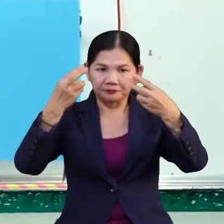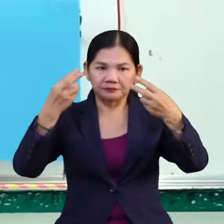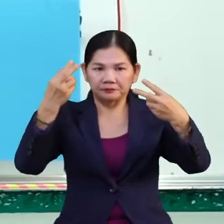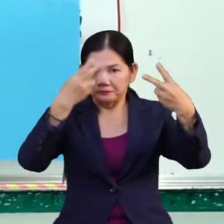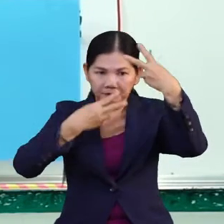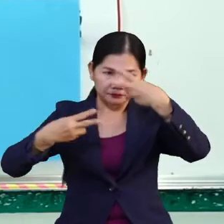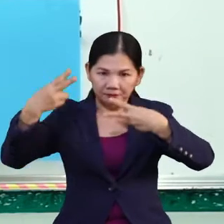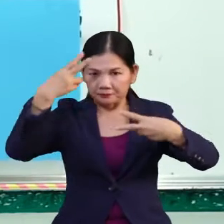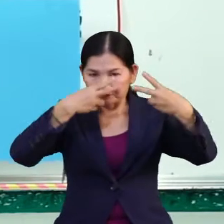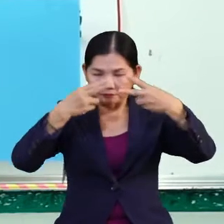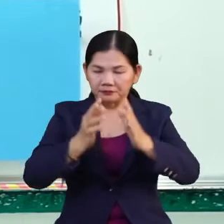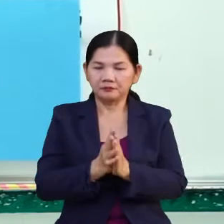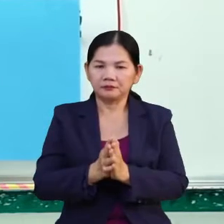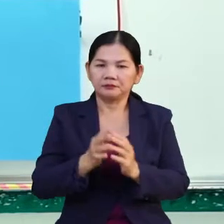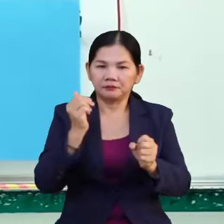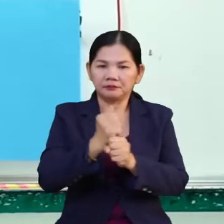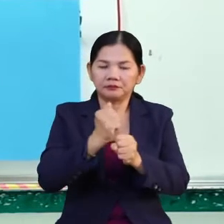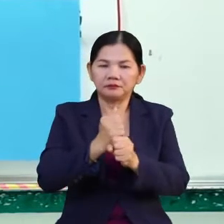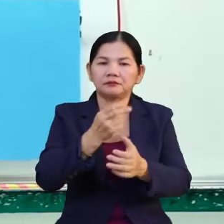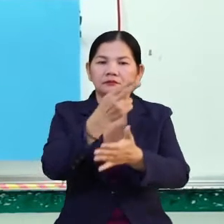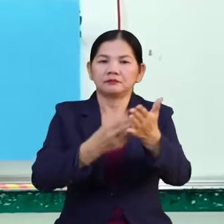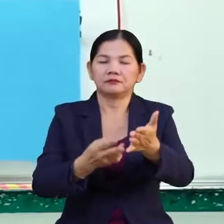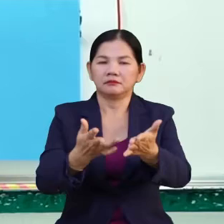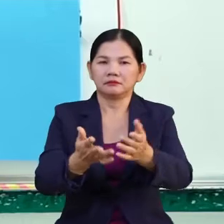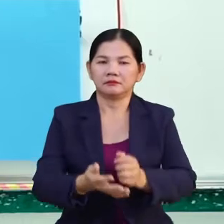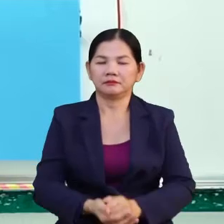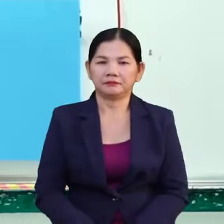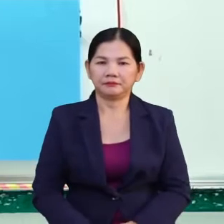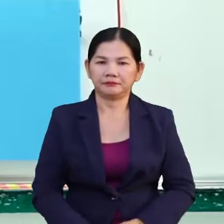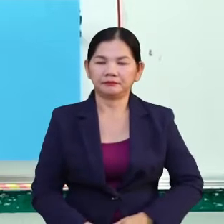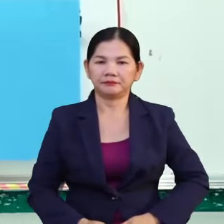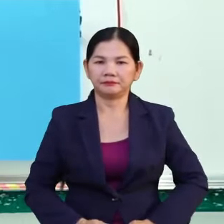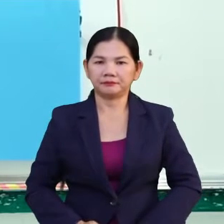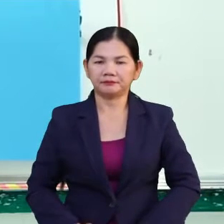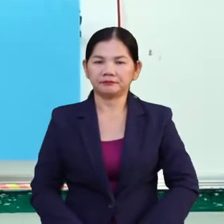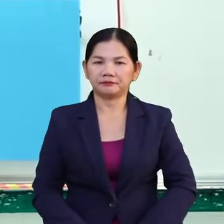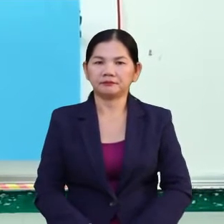ពើល្អនៅកន្លែងនោះតើគេធ្វើអ្វីខ្លះ